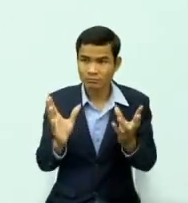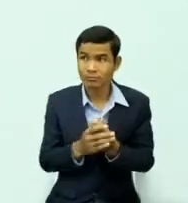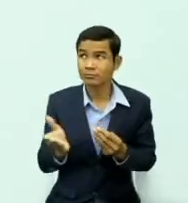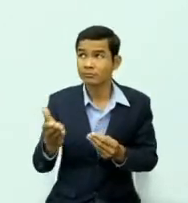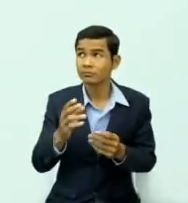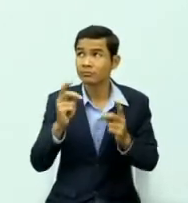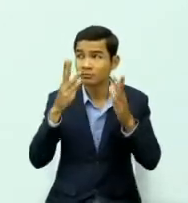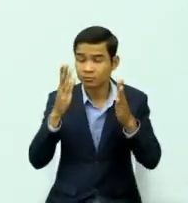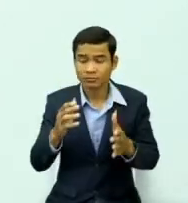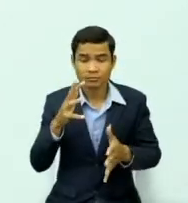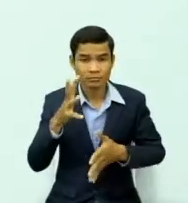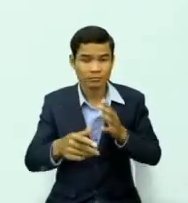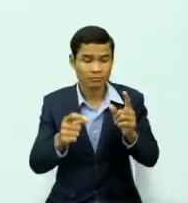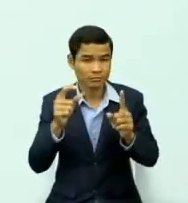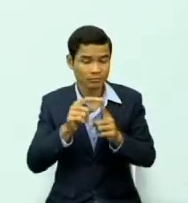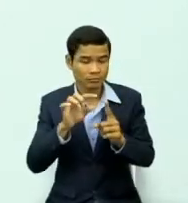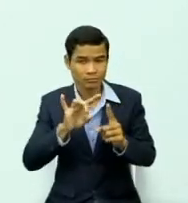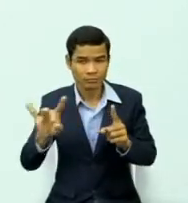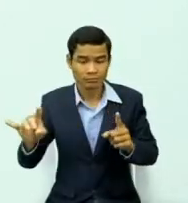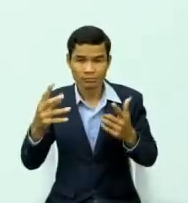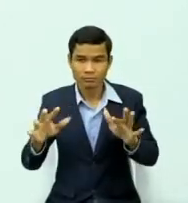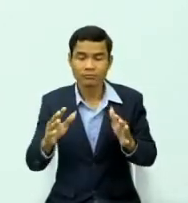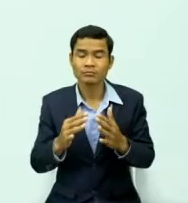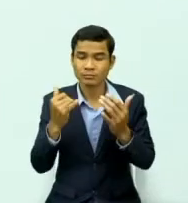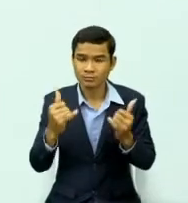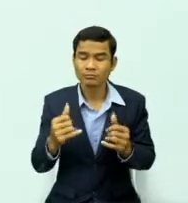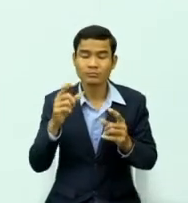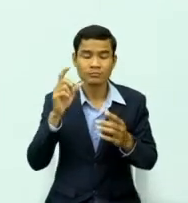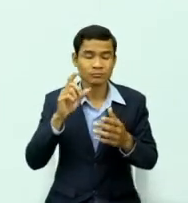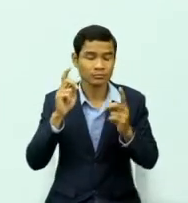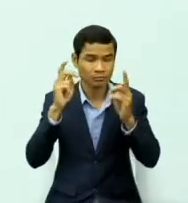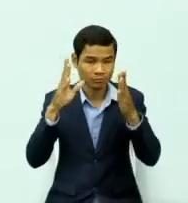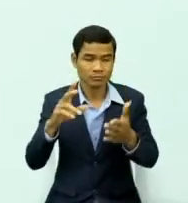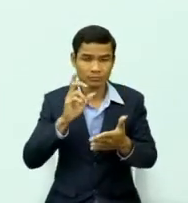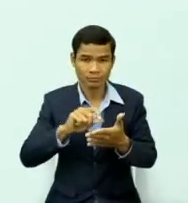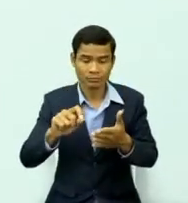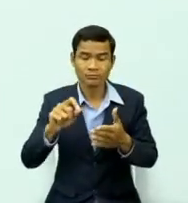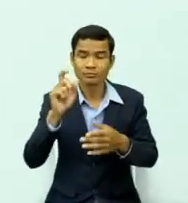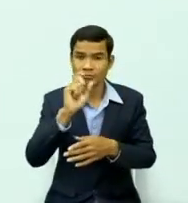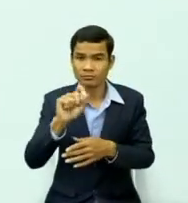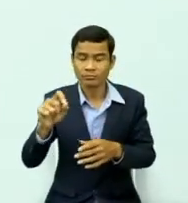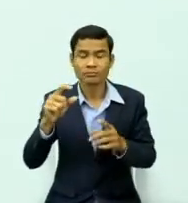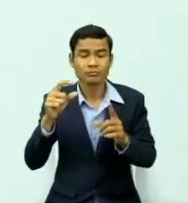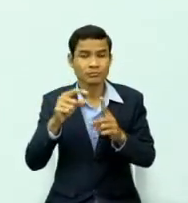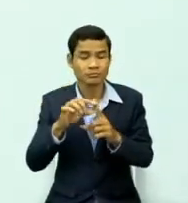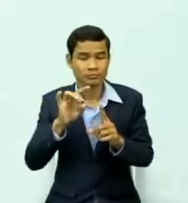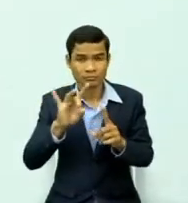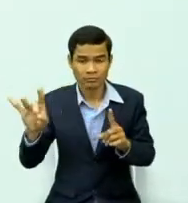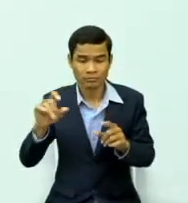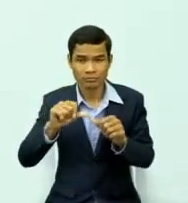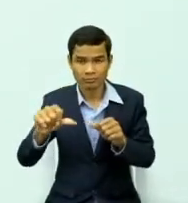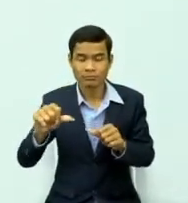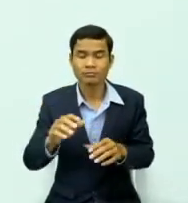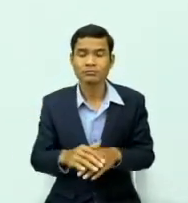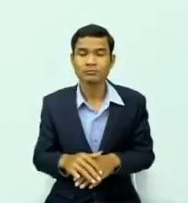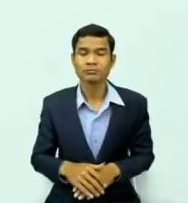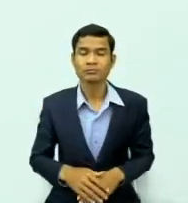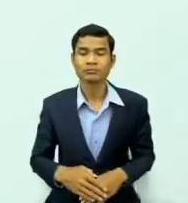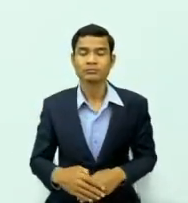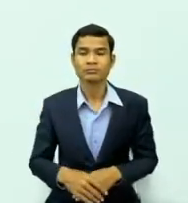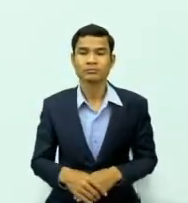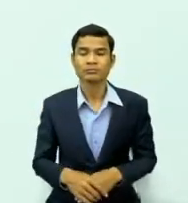cứ bàn án chiêng này chọc hỏi nè cứ năng sửa xếp chiêng mình tốt hỏi con chưa rung án chiêng này chỉ muốn nè cứ